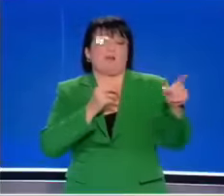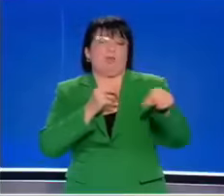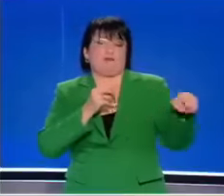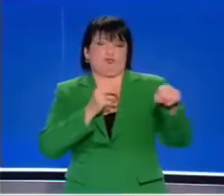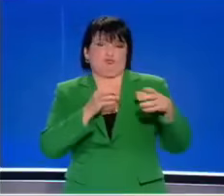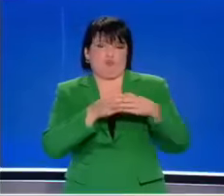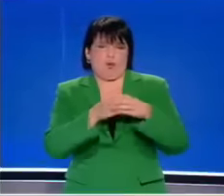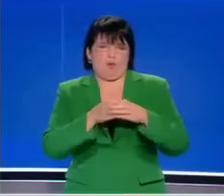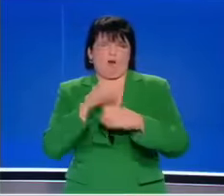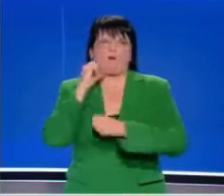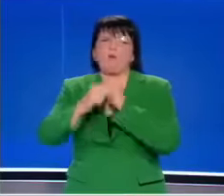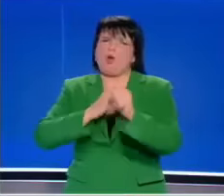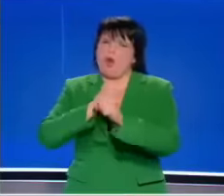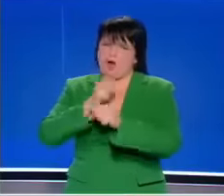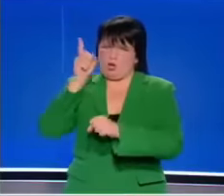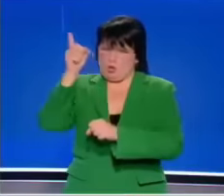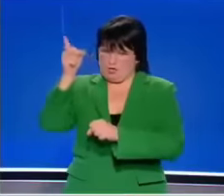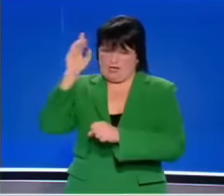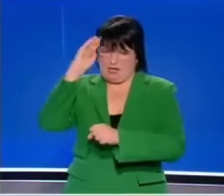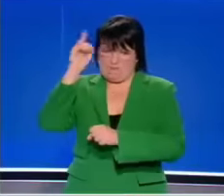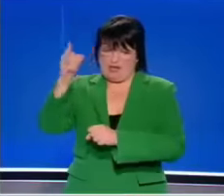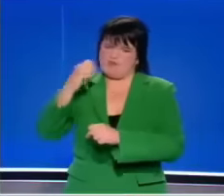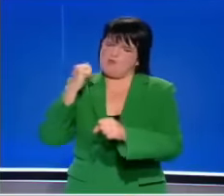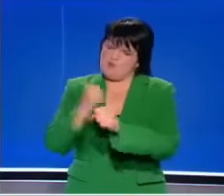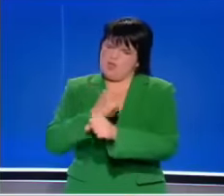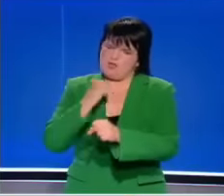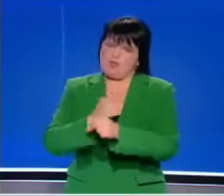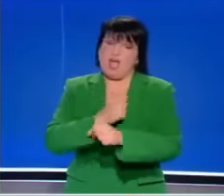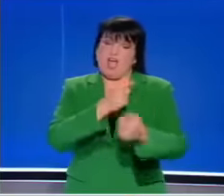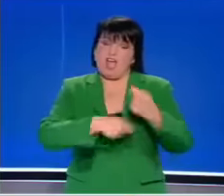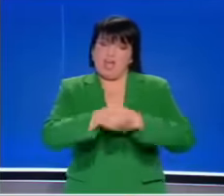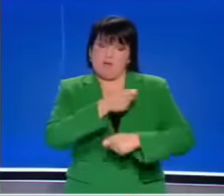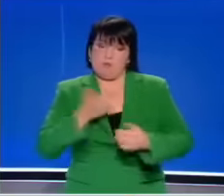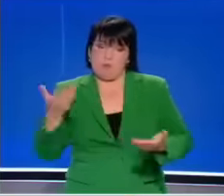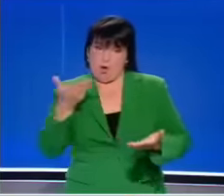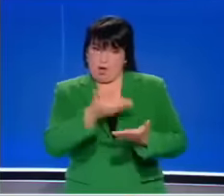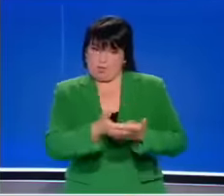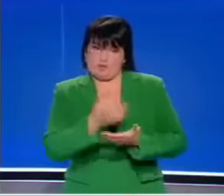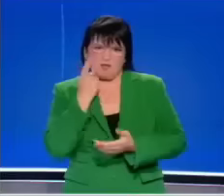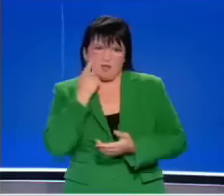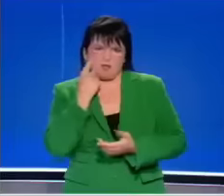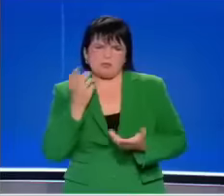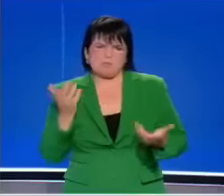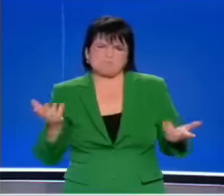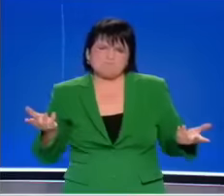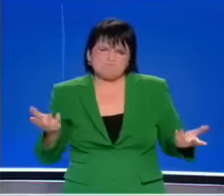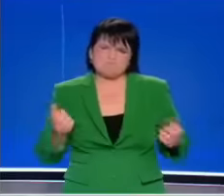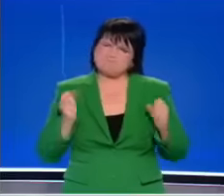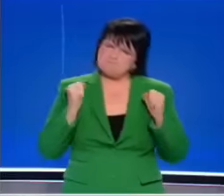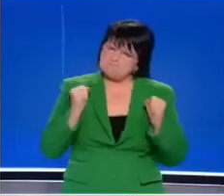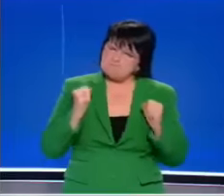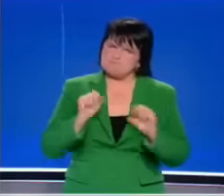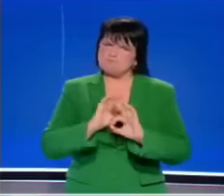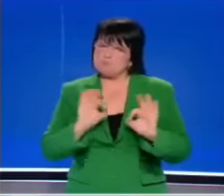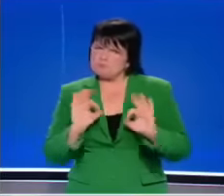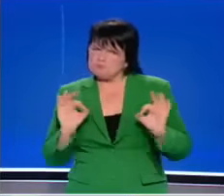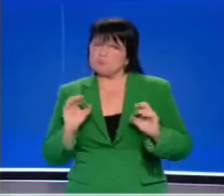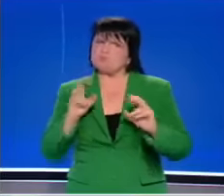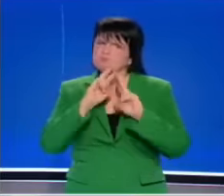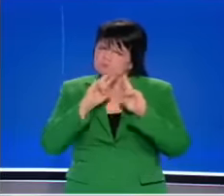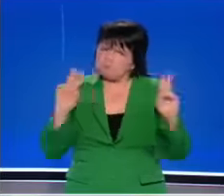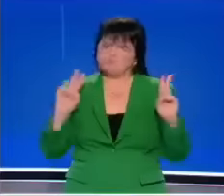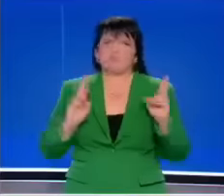διότι έχω δουλέψει αρκετά χρόνια μέσα σε εκείνες και σας λέω ότι οι αγορές θα δούν αυτή την πρόταση ως μία πολύ υγιή αναπτυξιακή